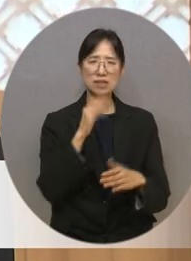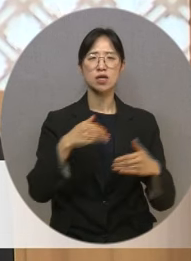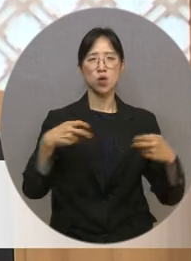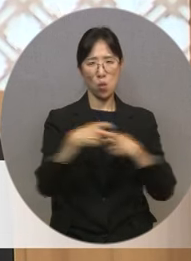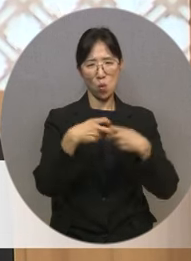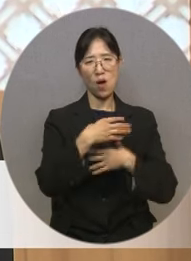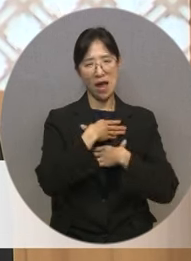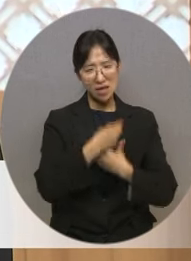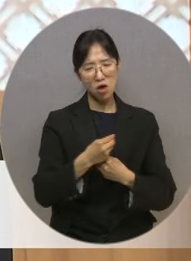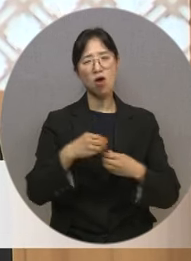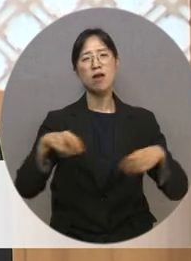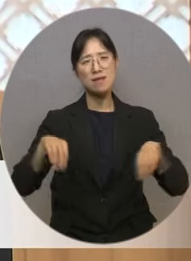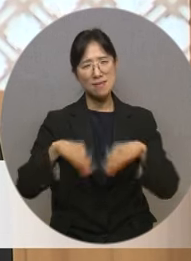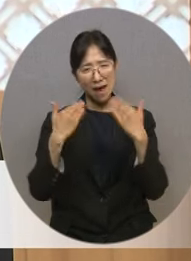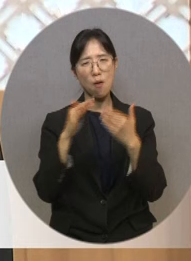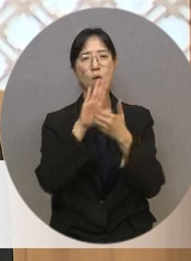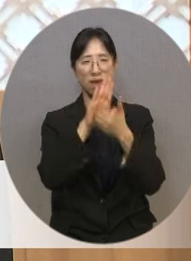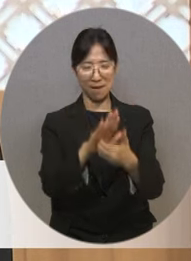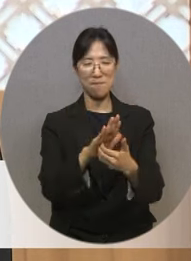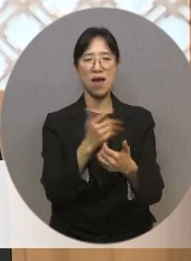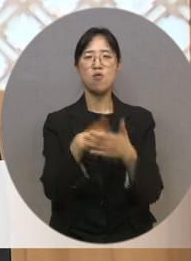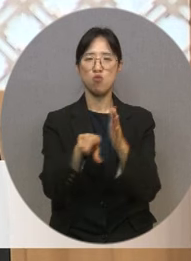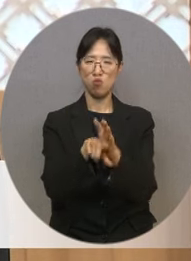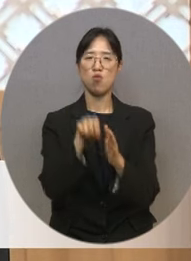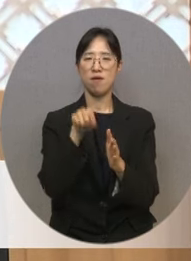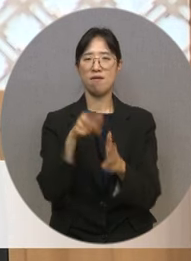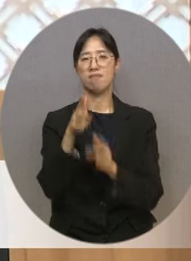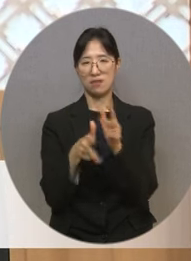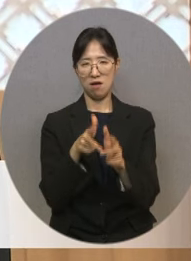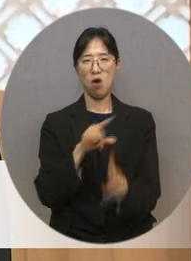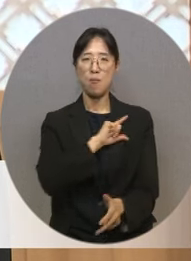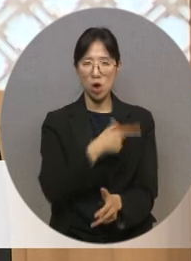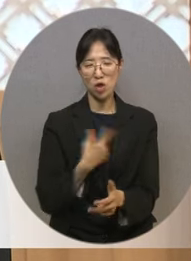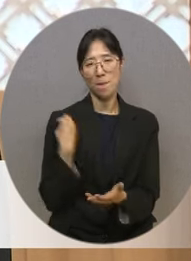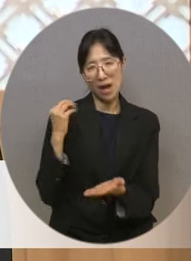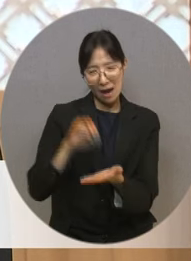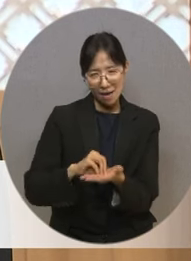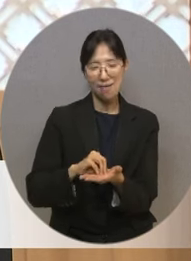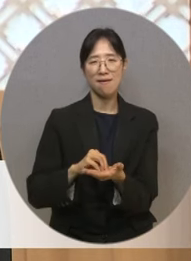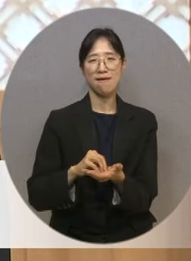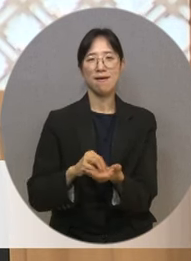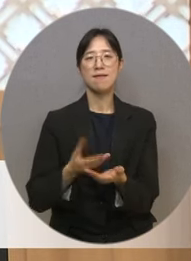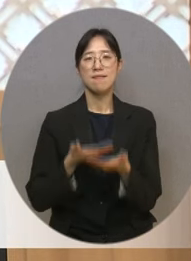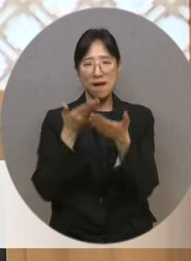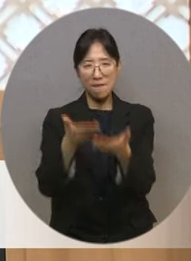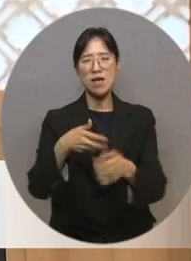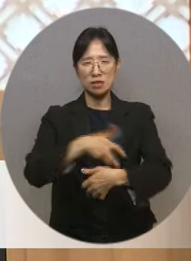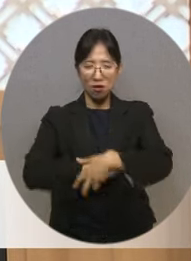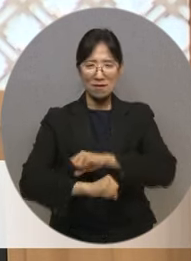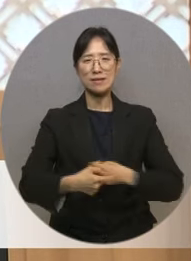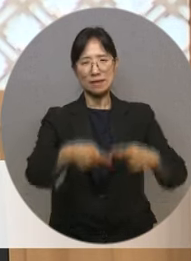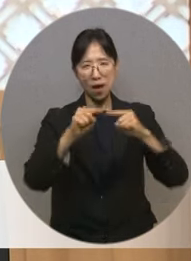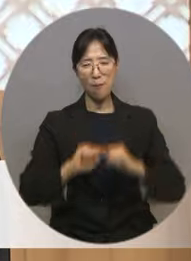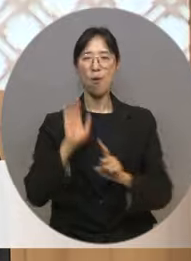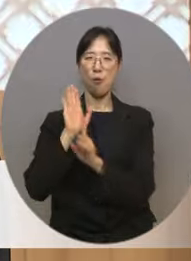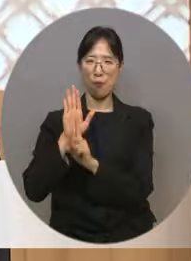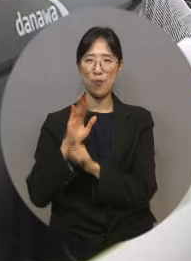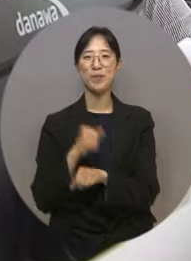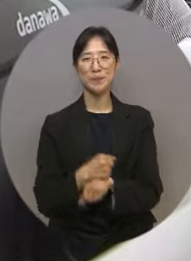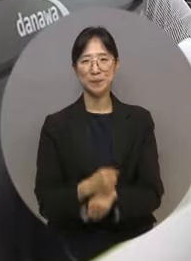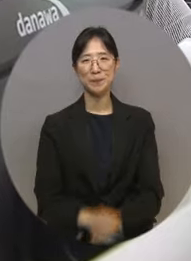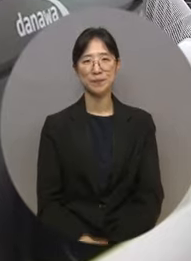도움이 되기 위해서 추진하는 사업인만큼 면허 반납에 적극 참여하도록 계속해서 홍보해